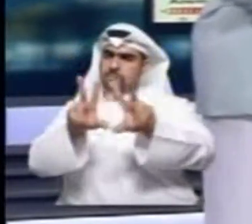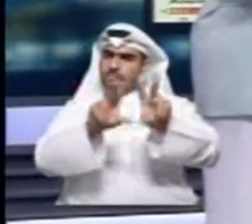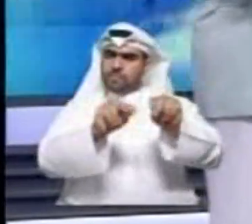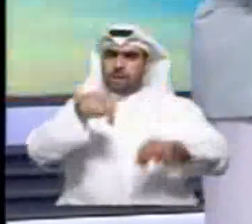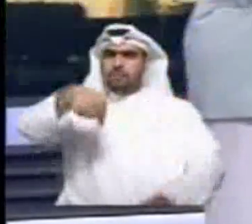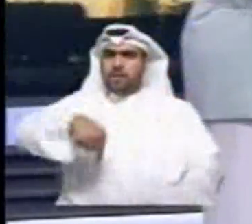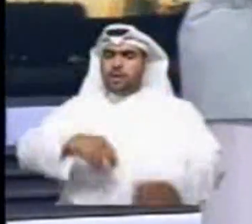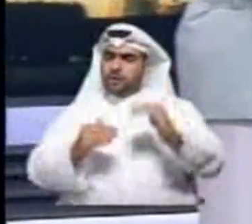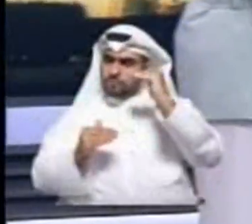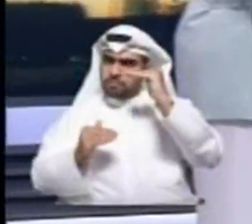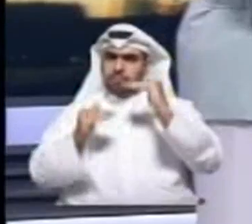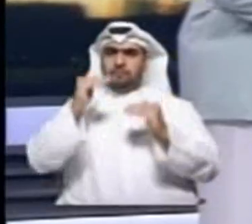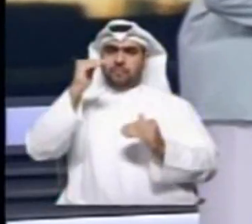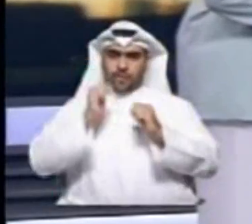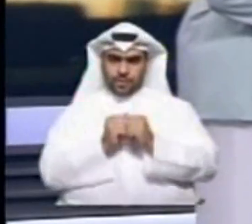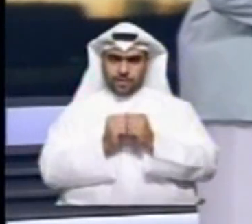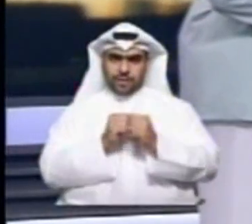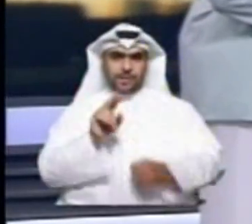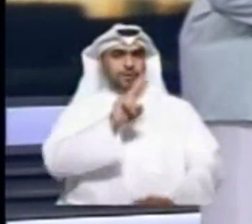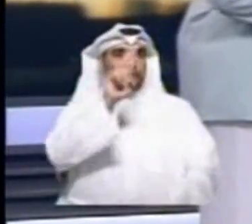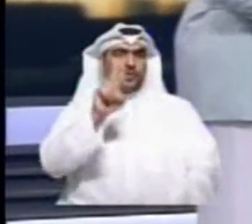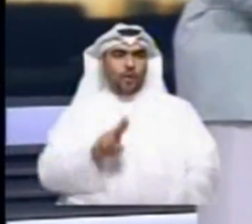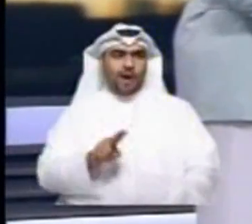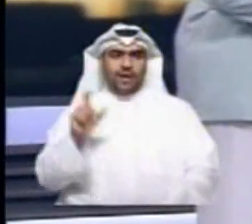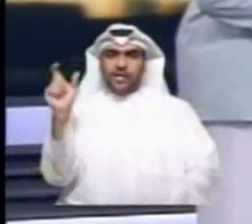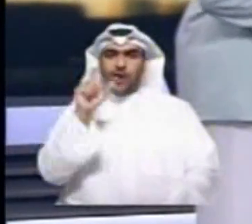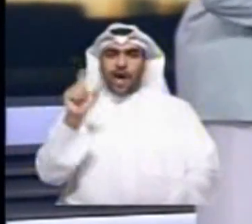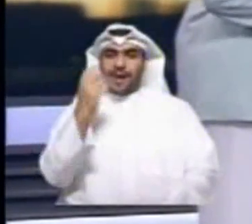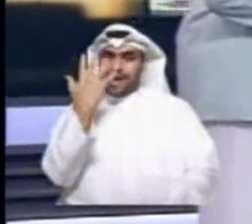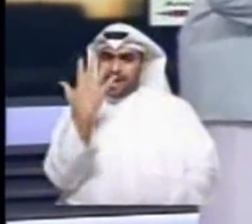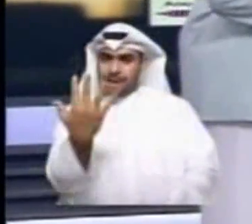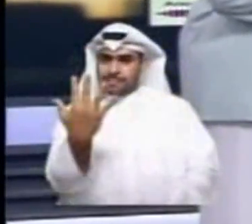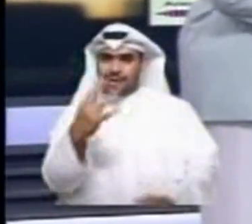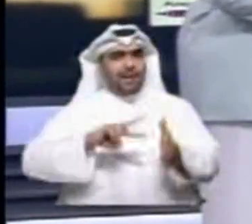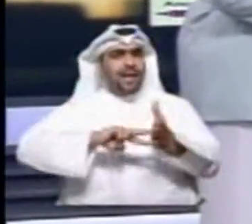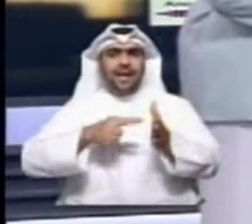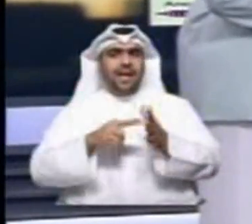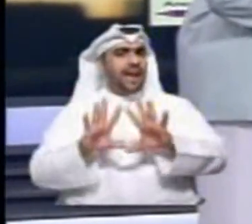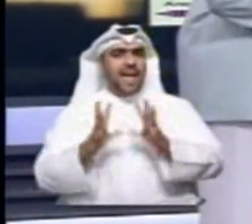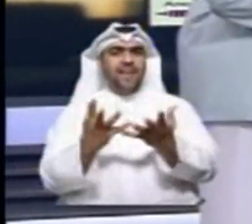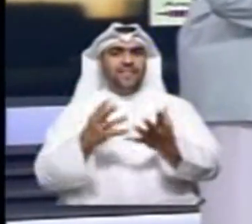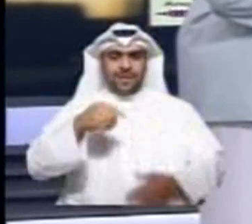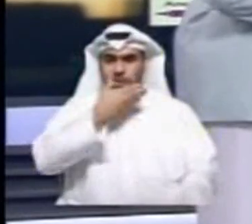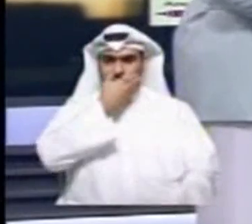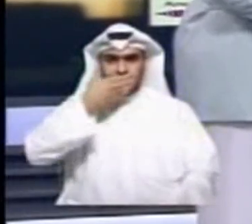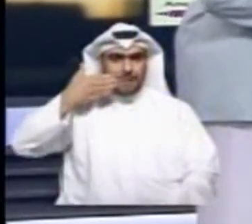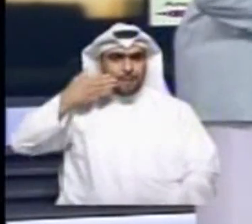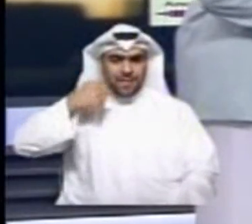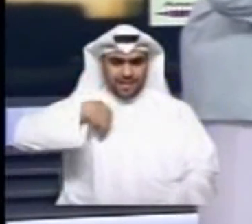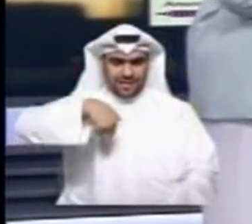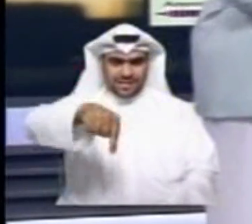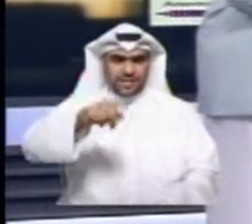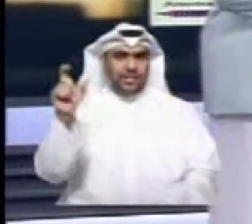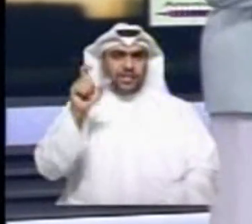نعم. نعم. ماذا عن شهر القادم، شهر مايو؟ وان شاء الله راح يكون في شهر رمضان في بدايه شهر مايو، الله